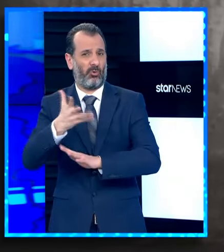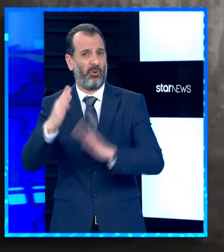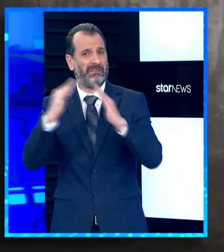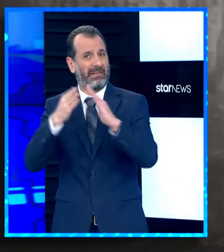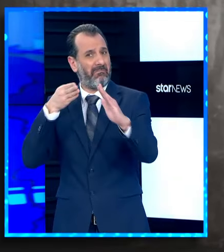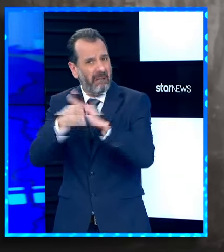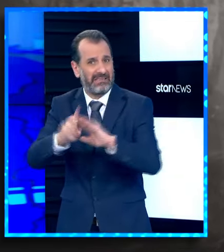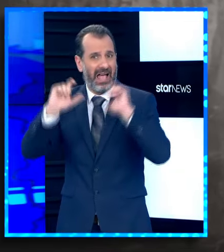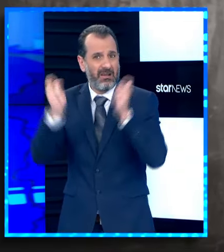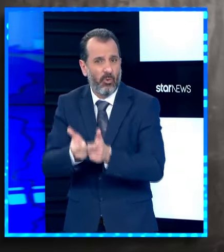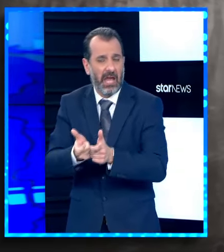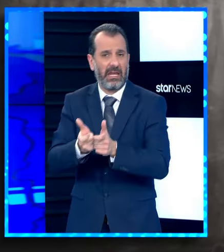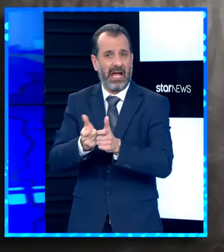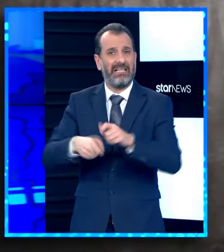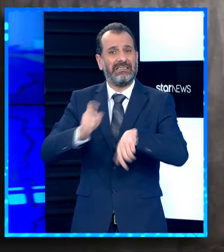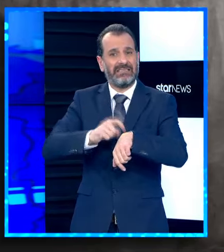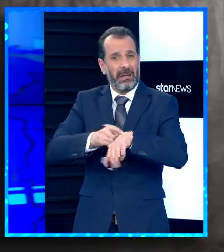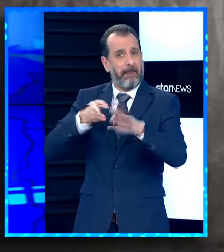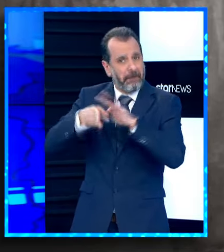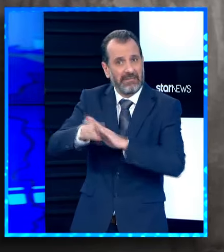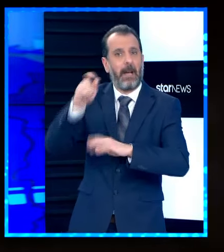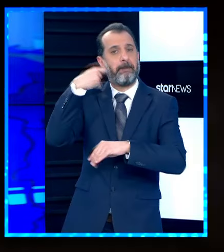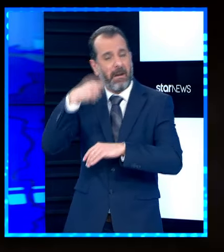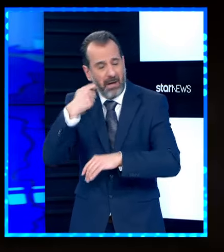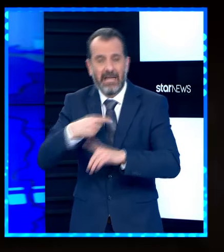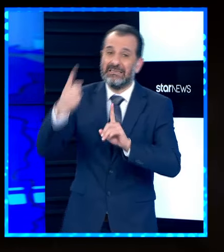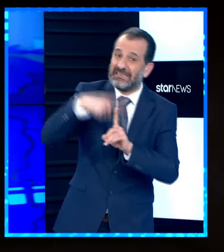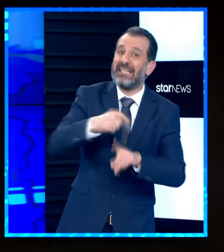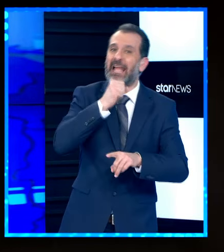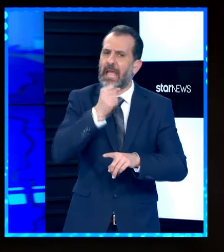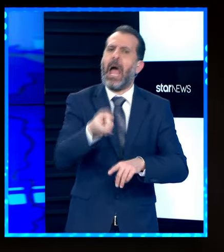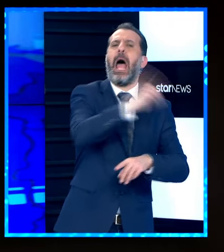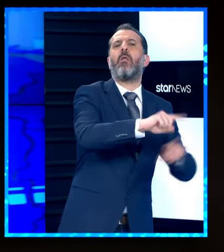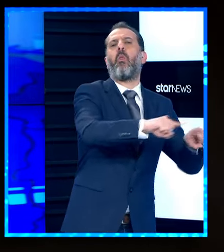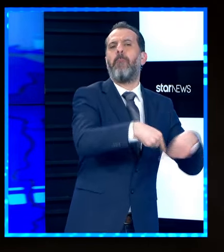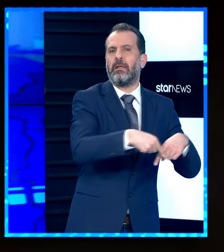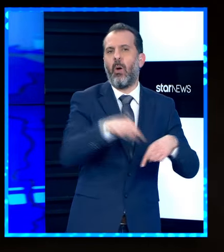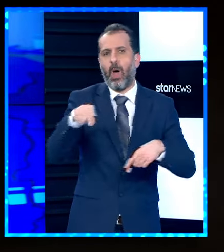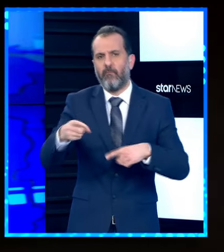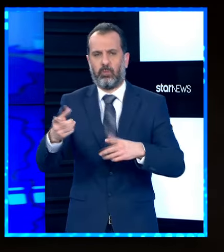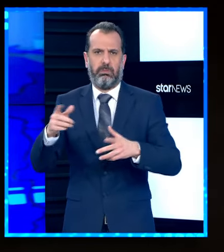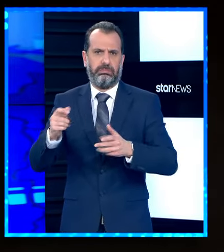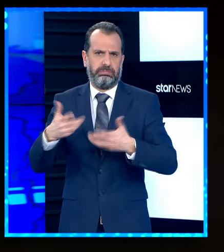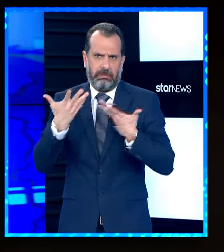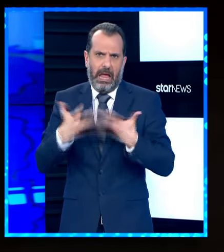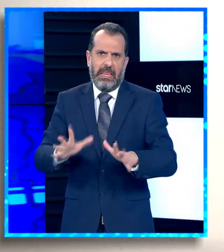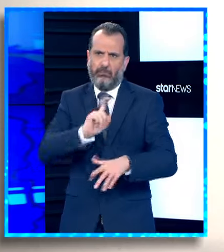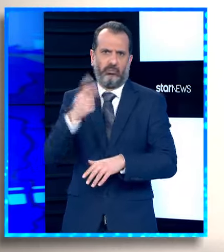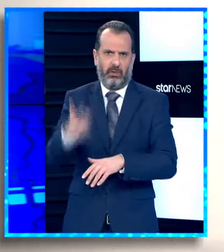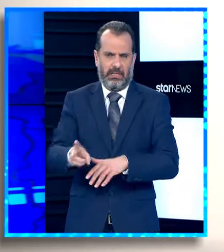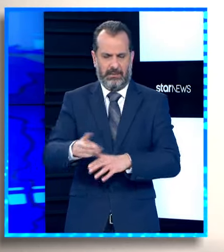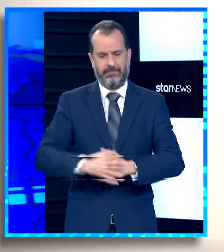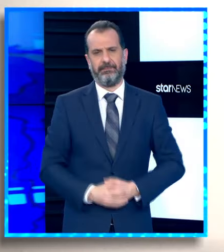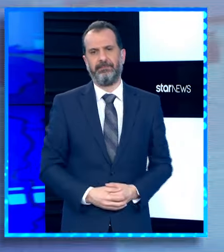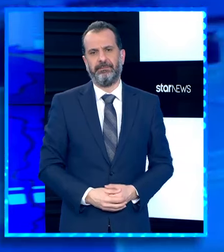σπίτι της οικογένειας και ενώ ήταν εκεί η μητέρα του και η γιαγιά του σε διαφορετικά δωμάτια. Κατερίνα. Σε ευχαριστώ πολύ, Άννα.